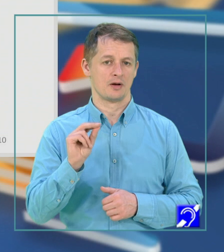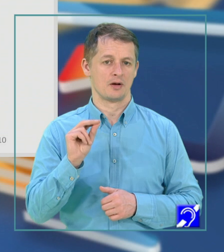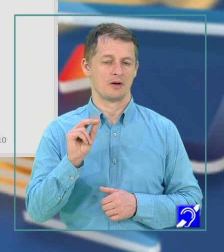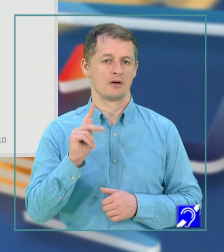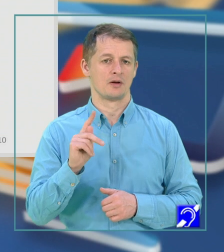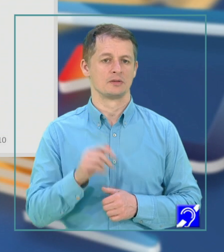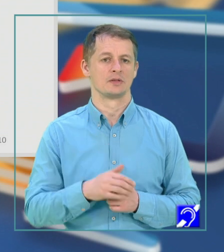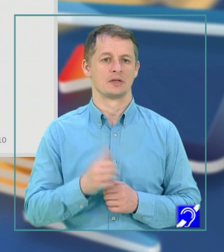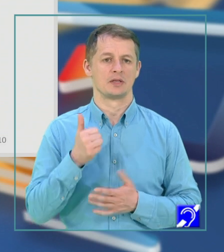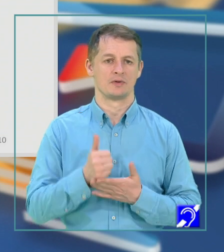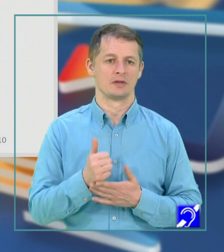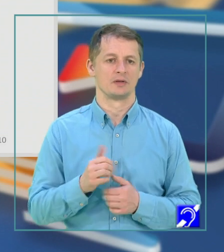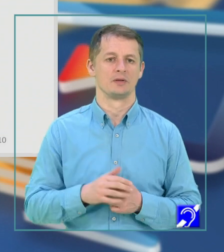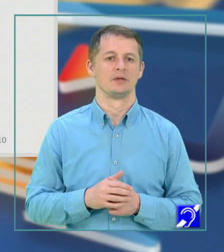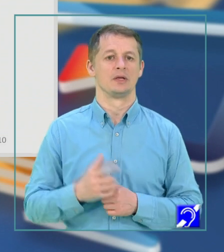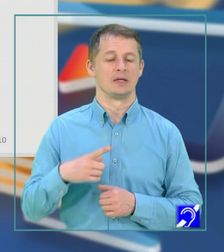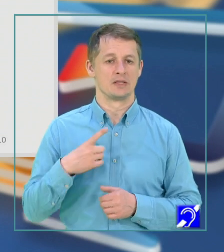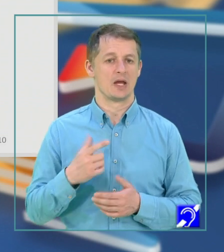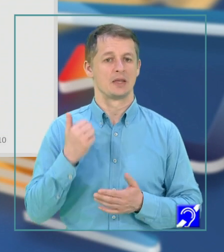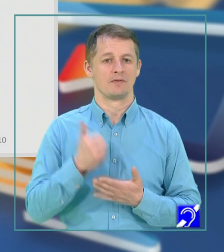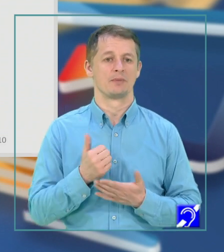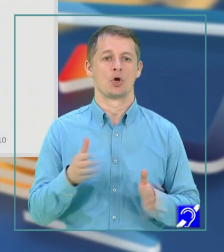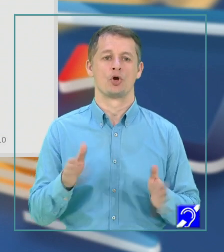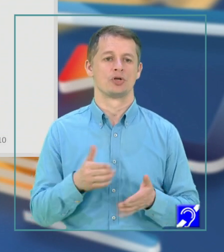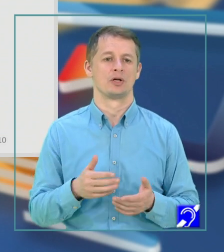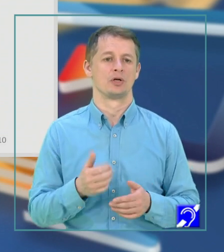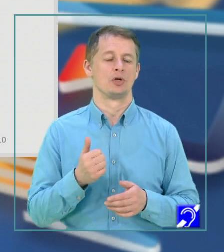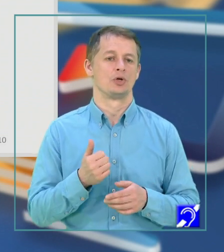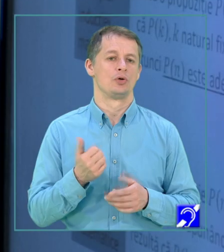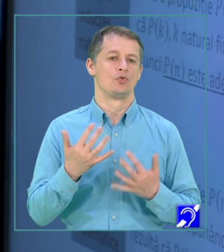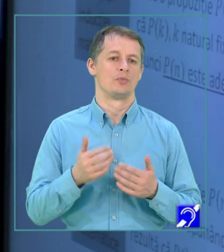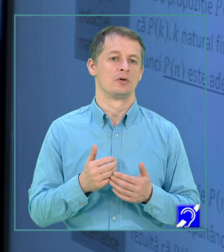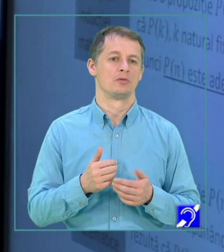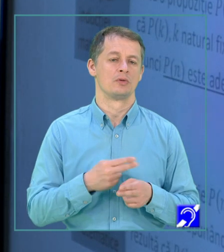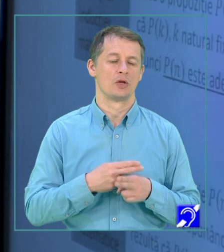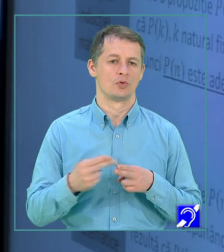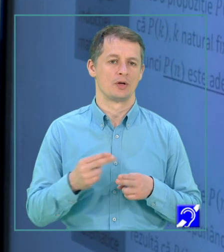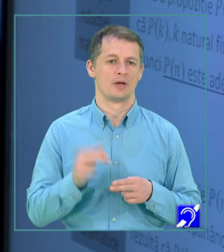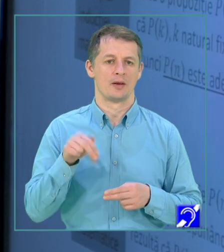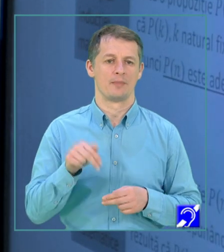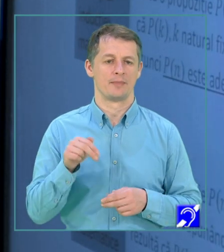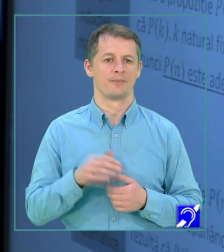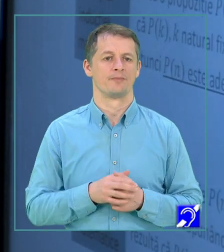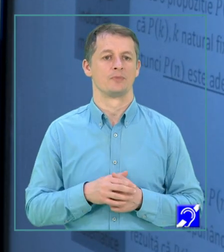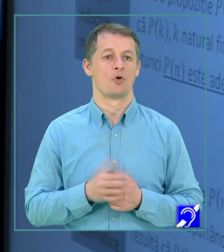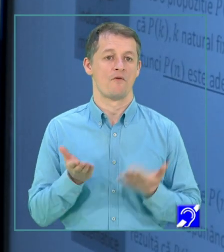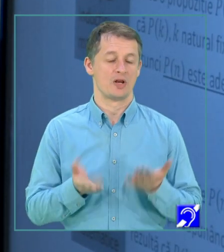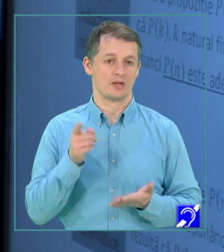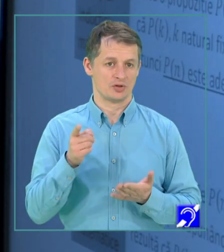atunci P de N este adevărată pentru oricare număr natural N mic. O variantă a acestui